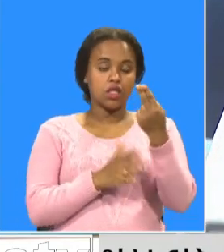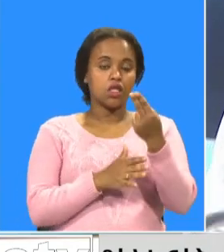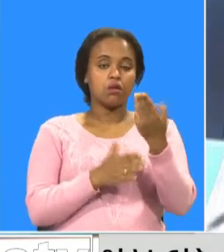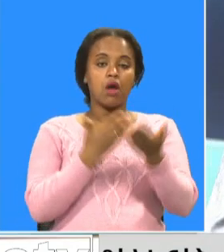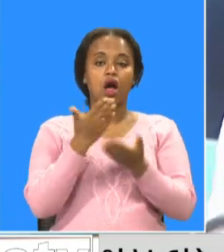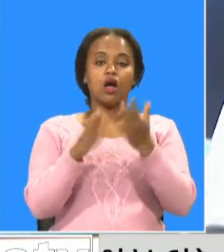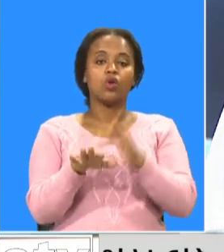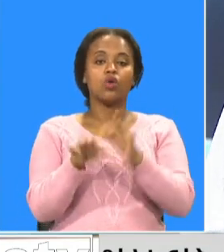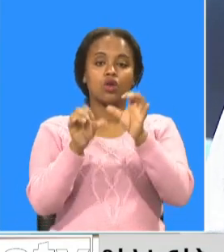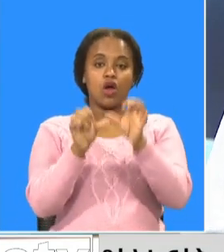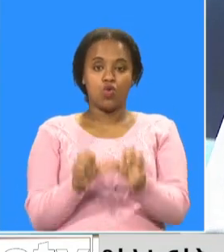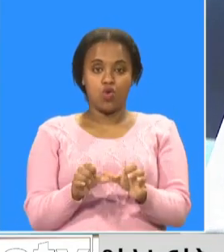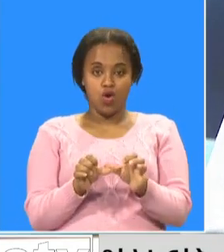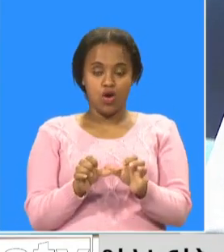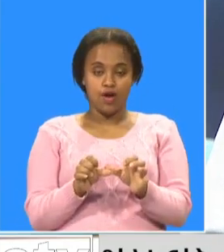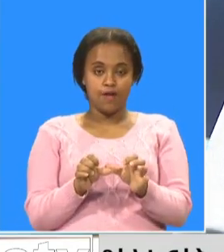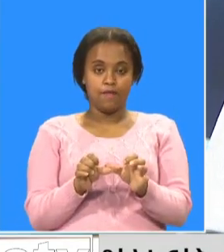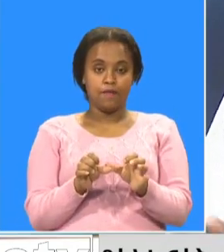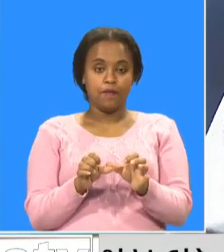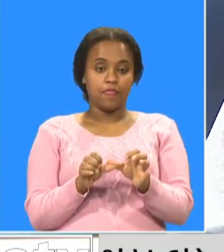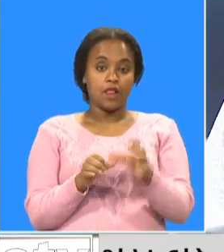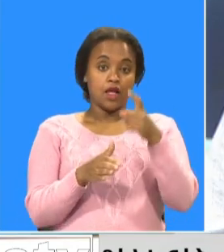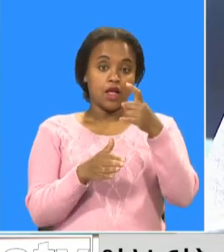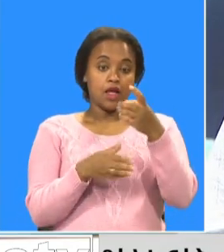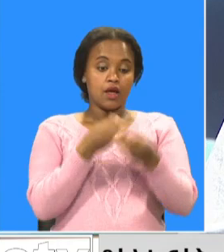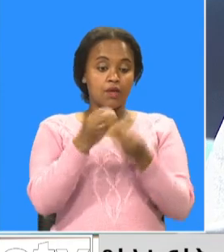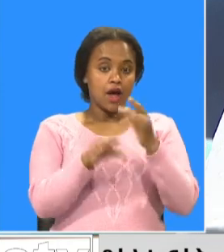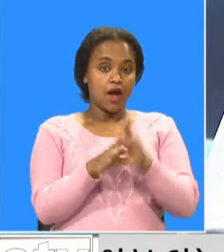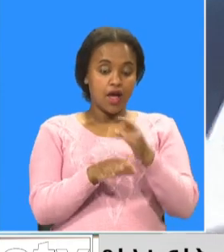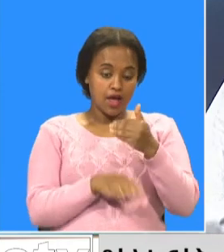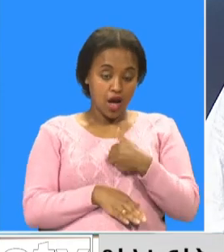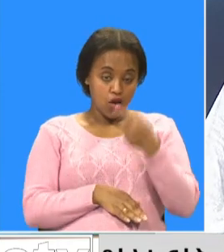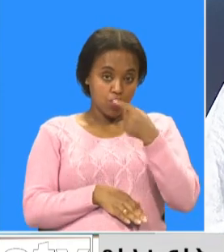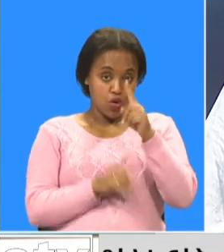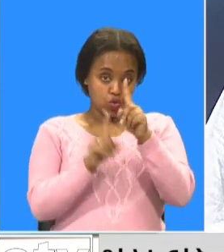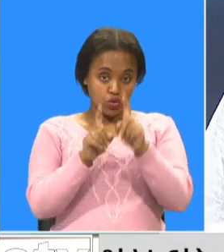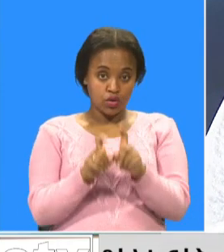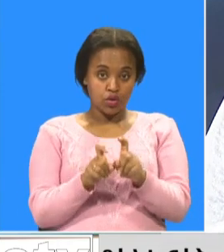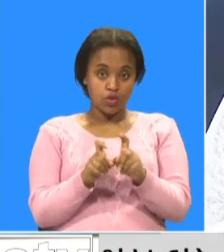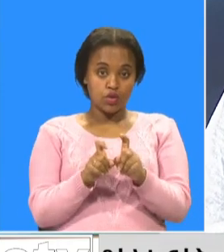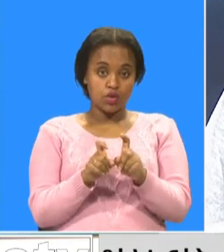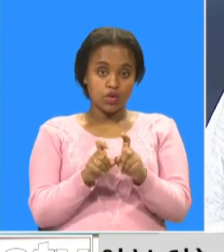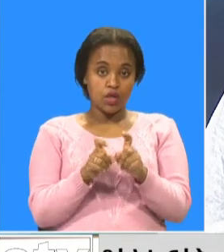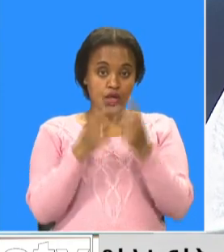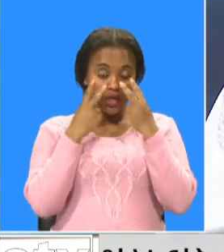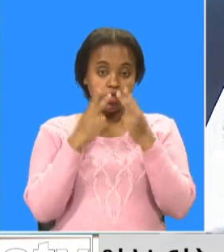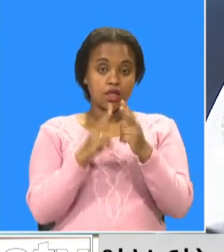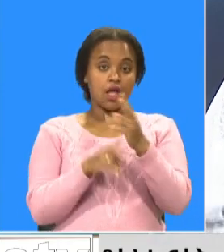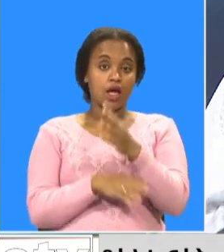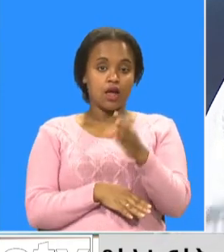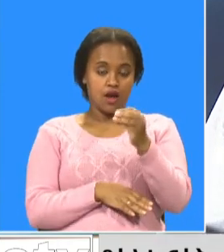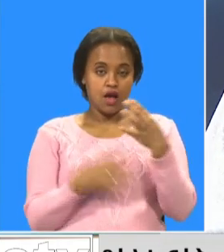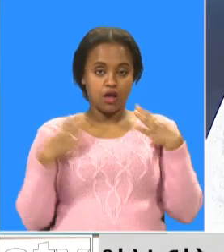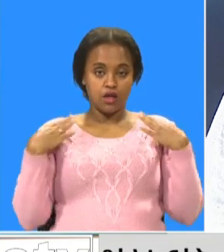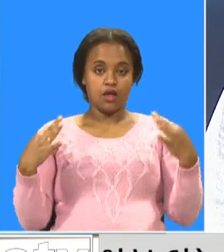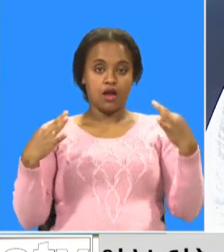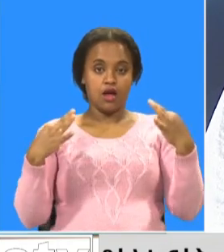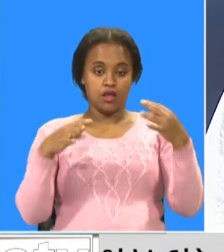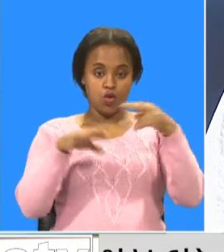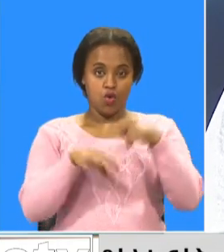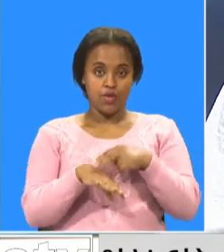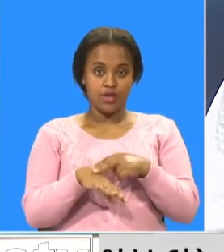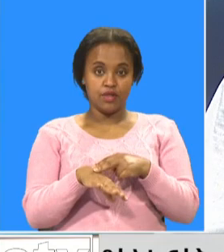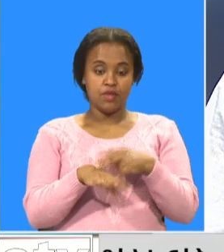ውሏል። ስለዚህ ፖስቱን የሚታየው ገበያ ላይ ያለው ምንድን ነው ብለህ ቁጥጥሩን ስታይና ከጤና ተቋማትም